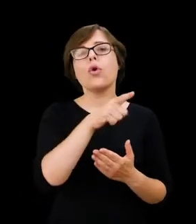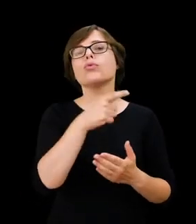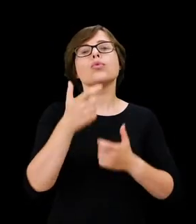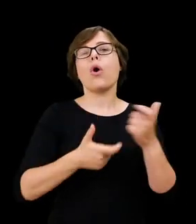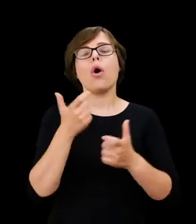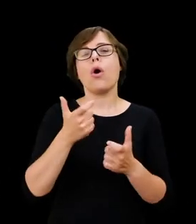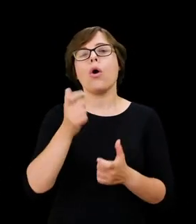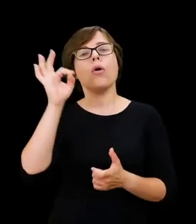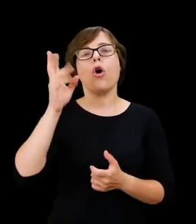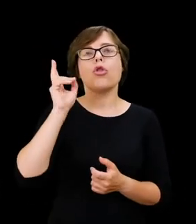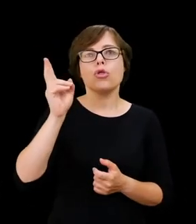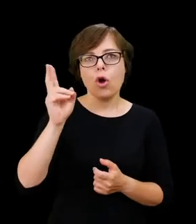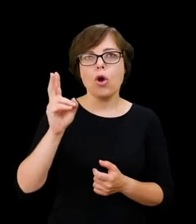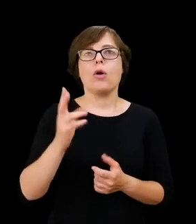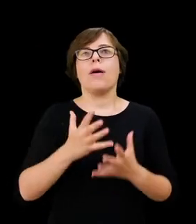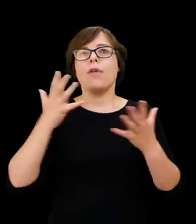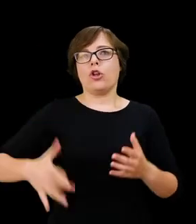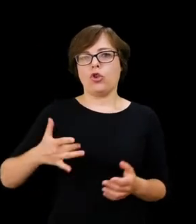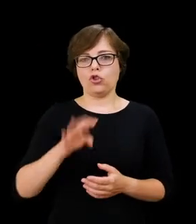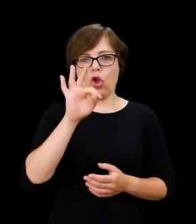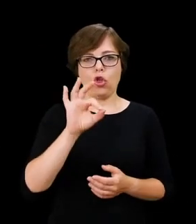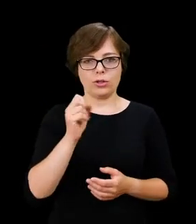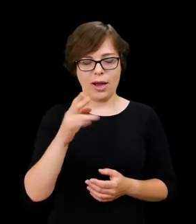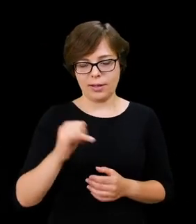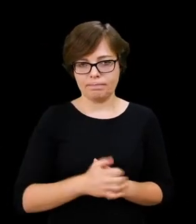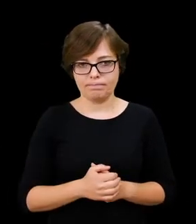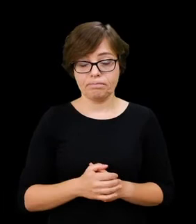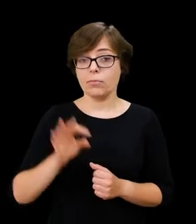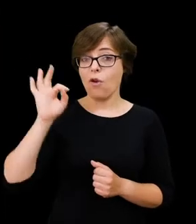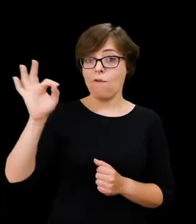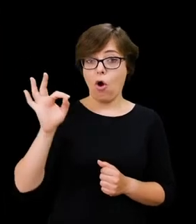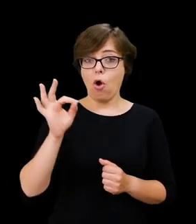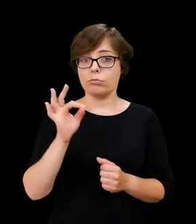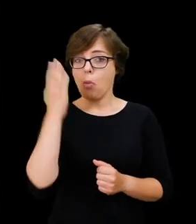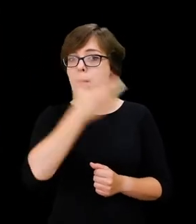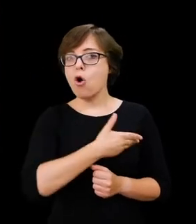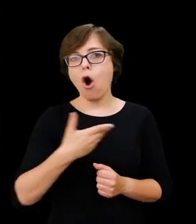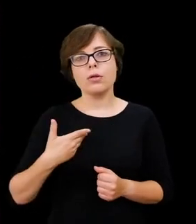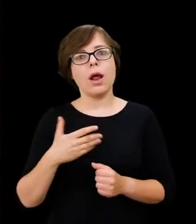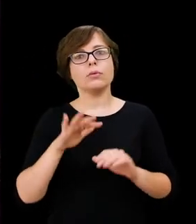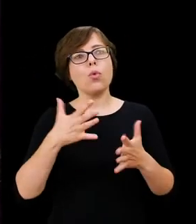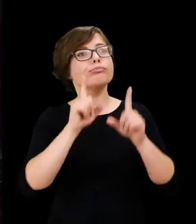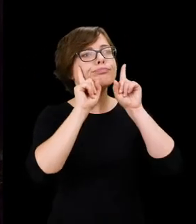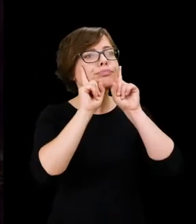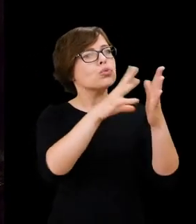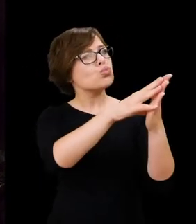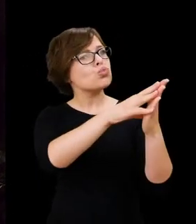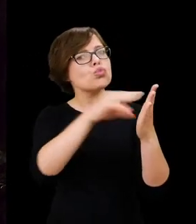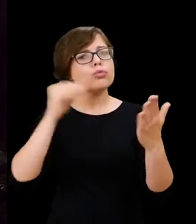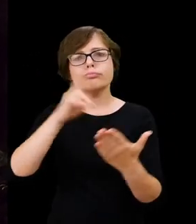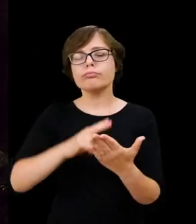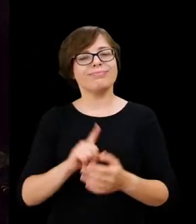Portrety Angeliki Kaufmann nie są realistycznymi podobiznami.